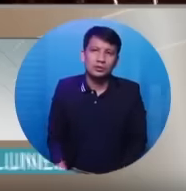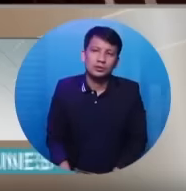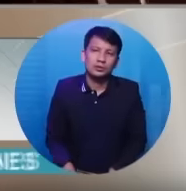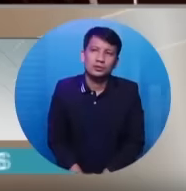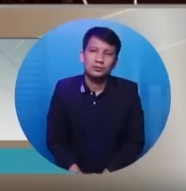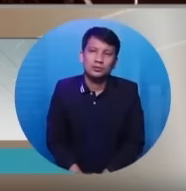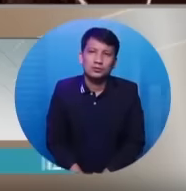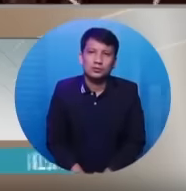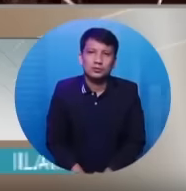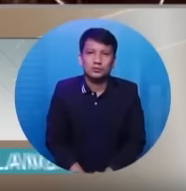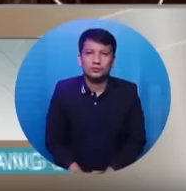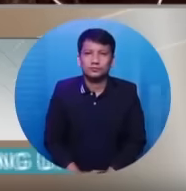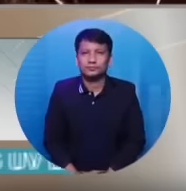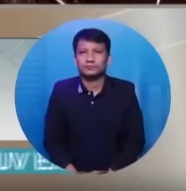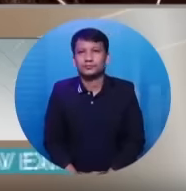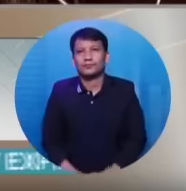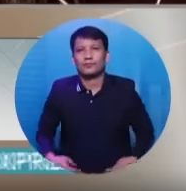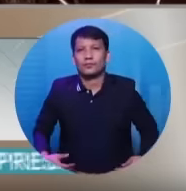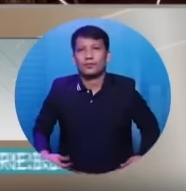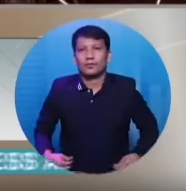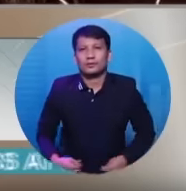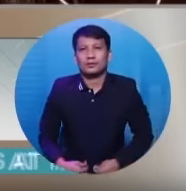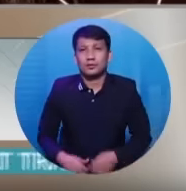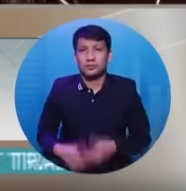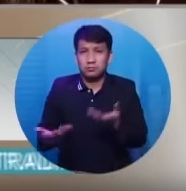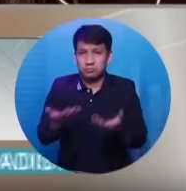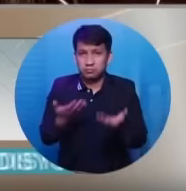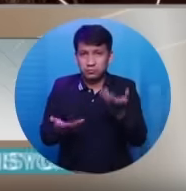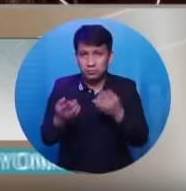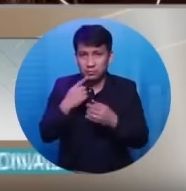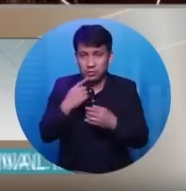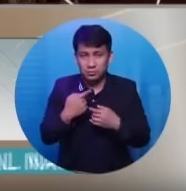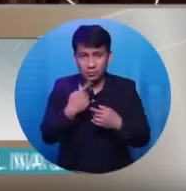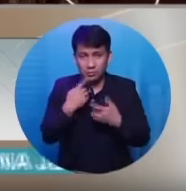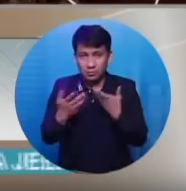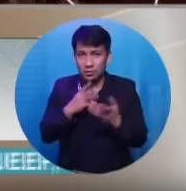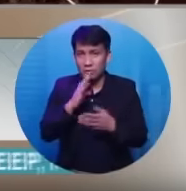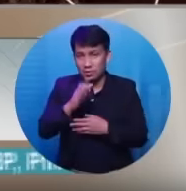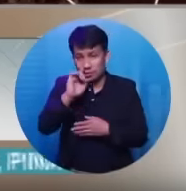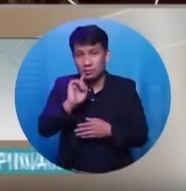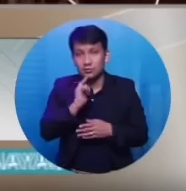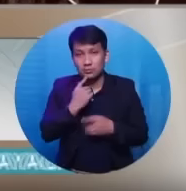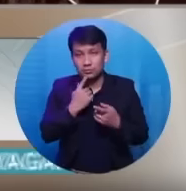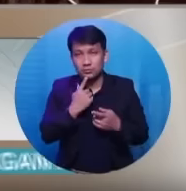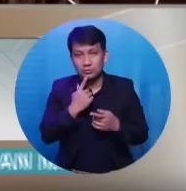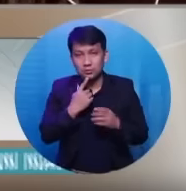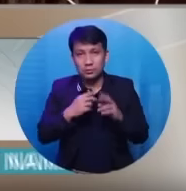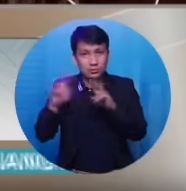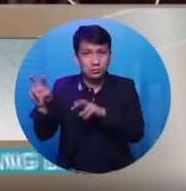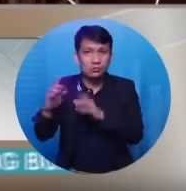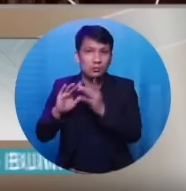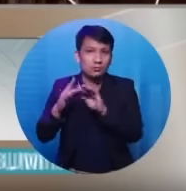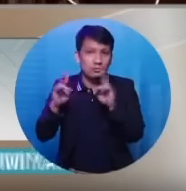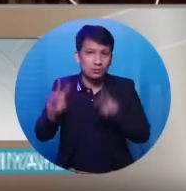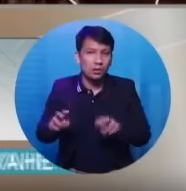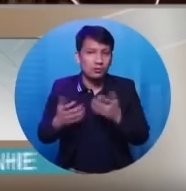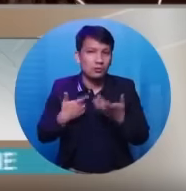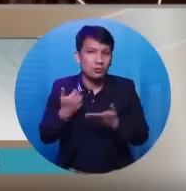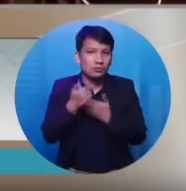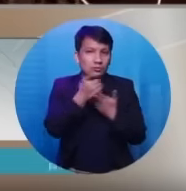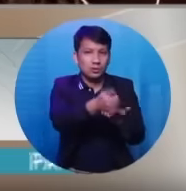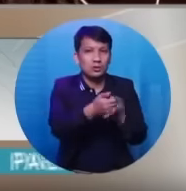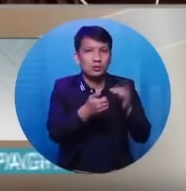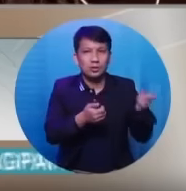Okay. Pag sakali sir, dumating yung time na gusto nyo sir, sabihan nyo lang ako sir. Sir, seryoso po ako sir. Testigo po yung mga netizen. I will help you